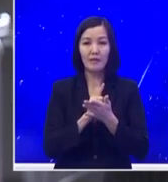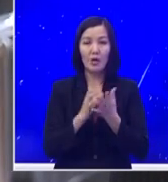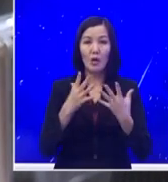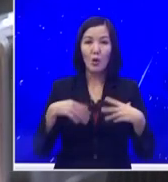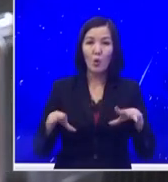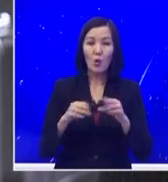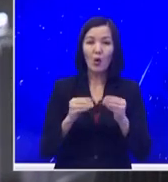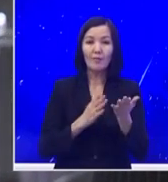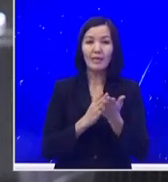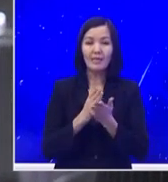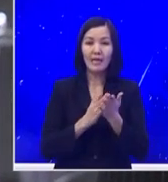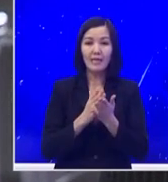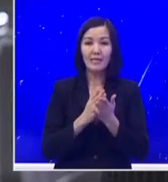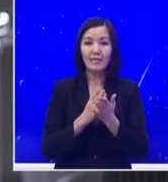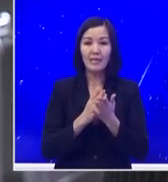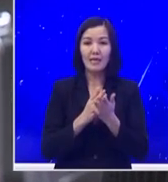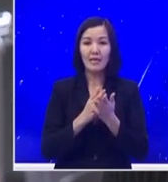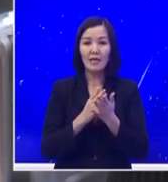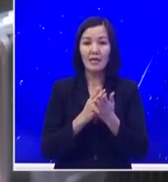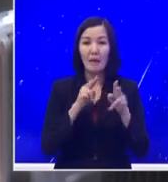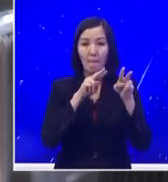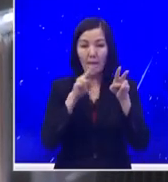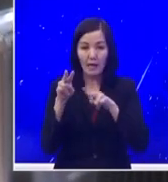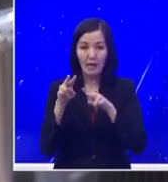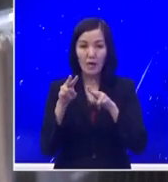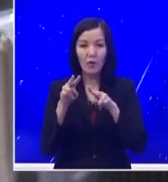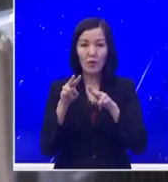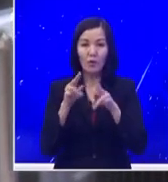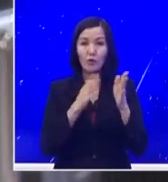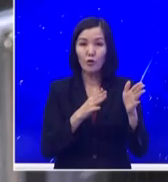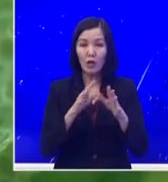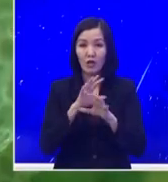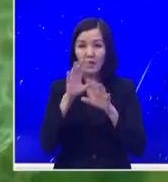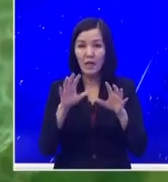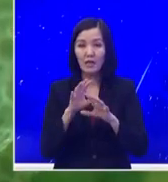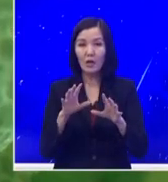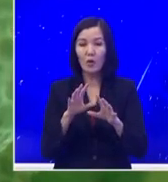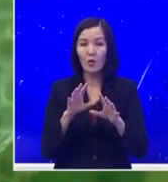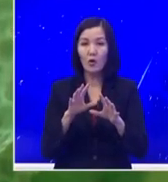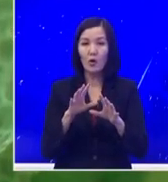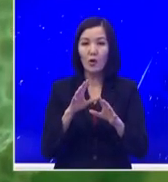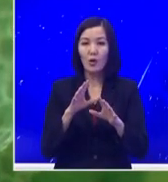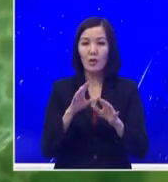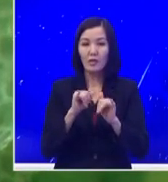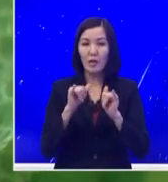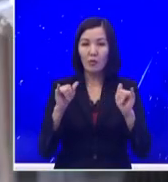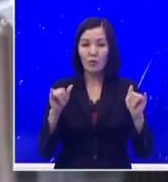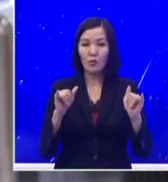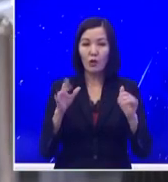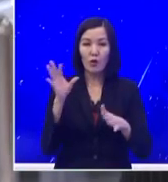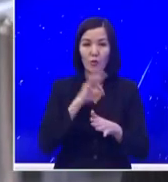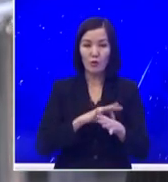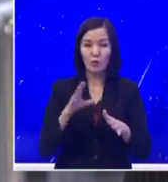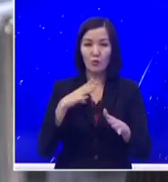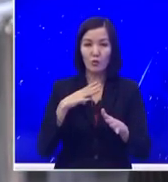қоғамдық саяси ахуалды бақылау, тұрақты сақтау, өзіміздің ауданымыздың дамуына үлес